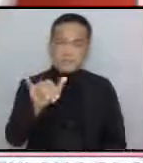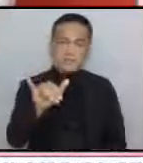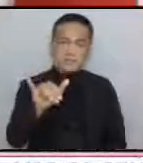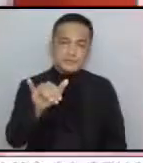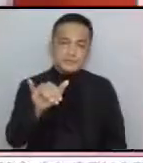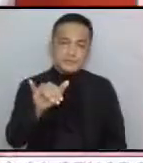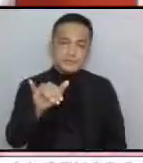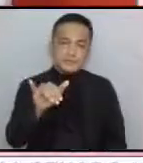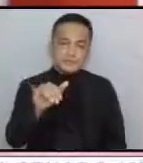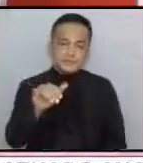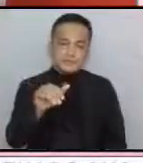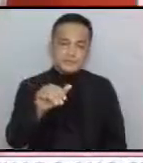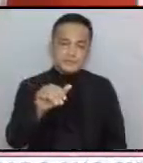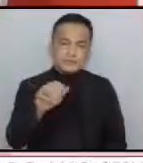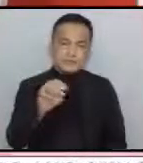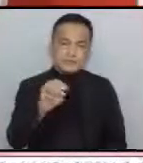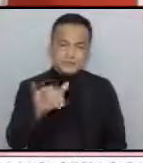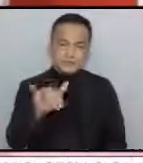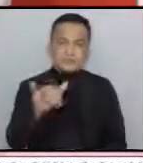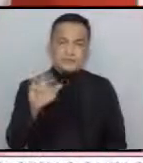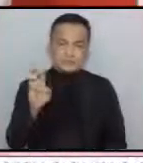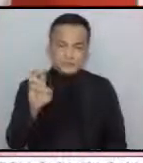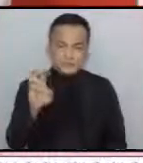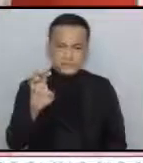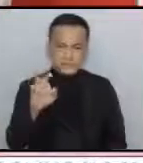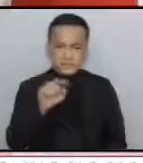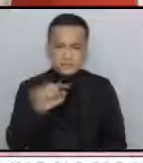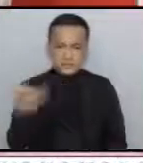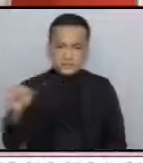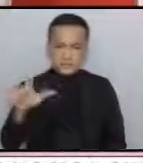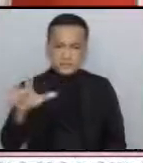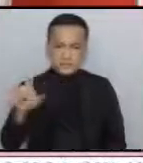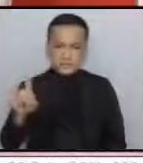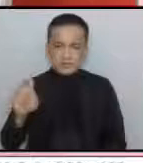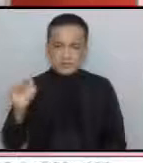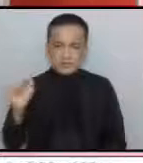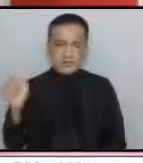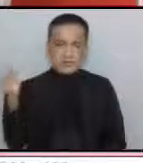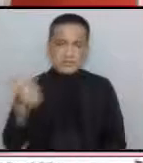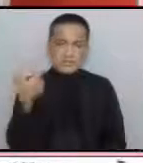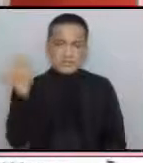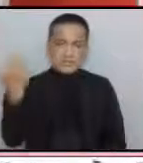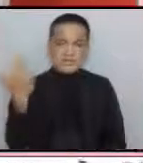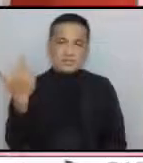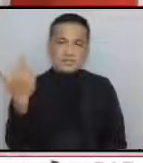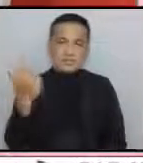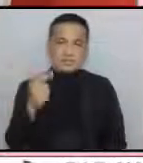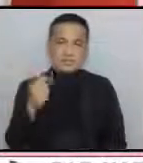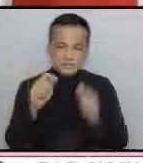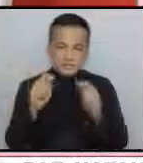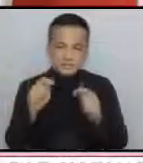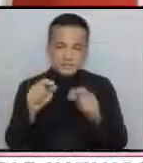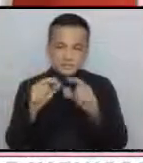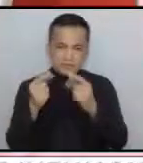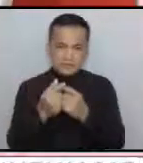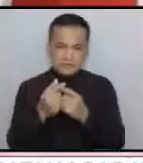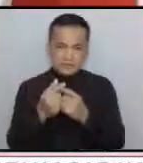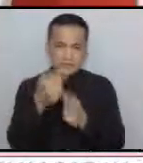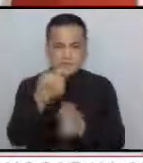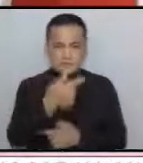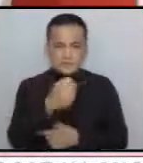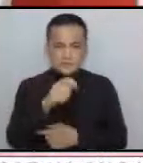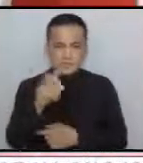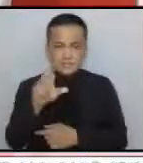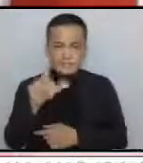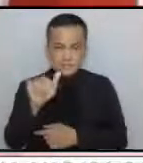May 16 to 31 sa Shangri-La, Saturday Group Gallery. Alright. Sa fourth level siya,